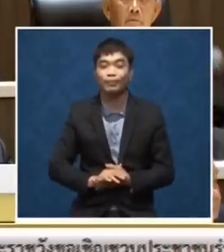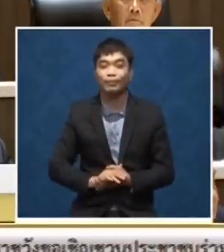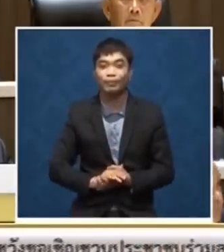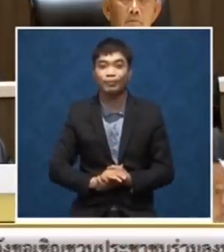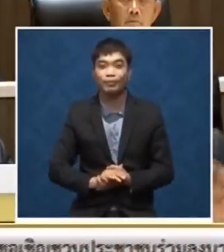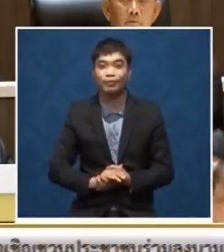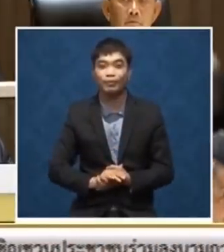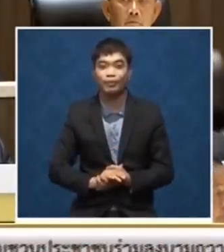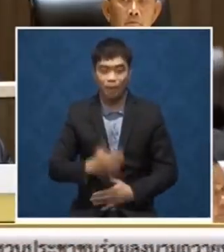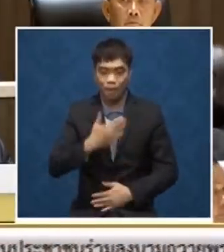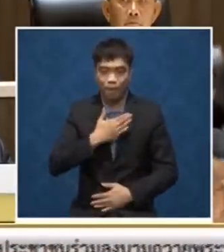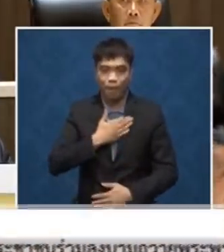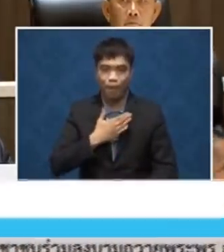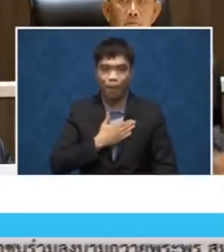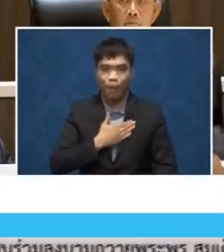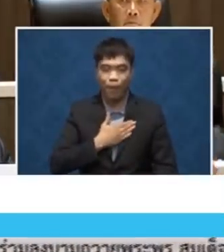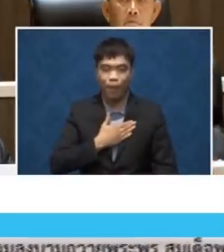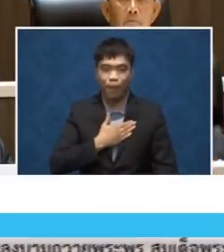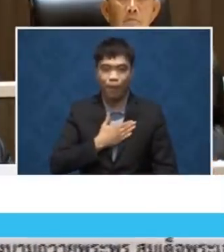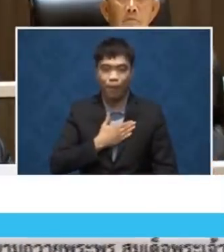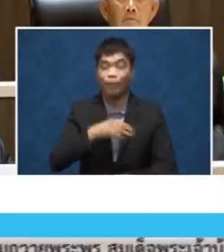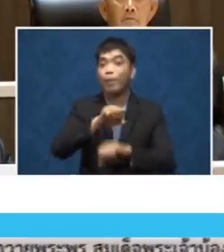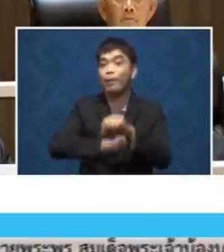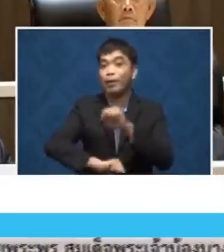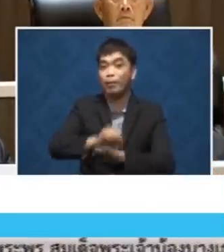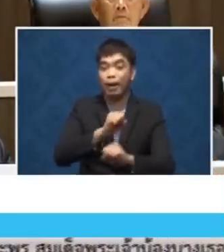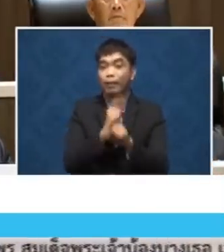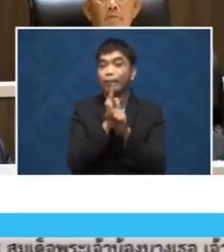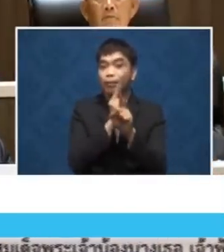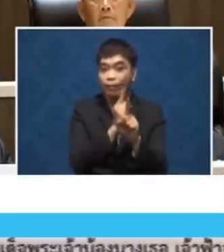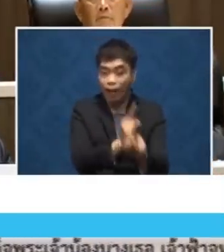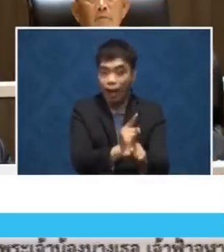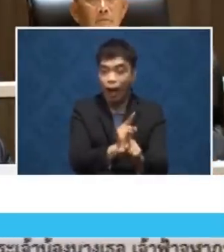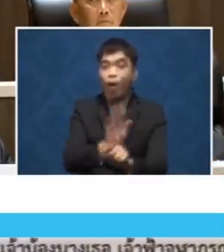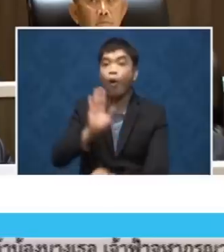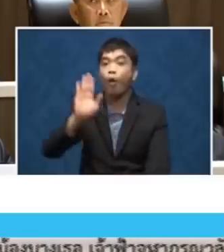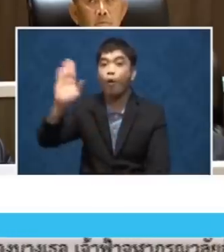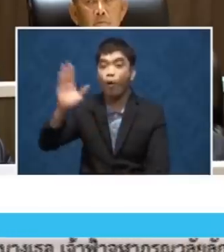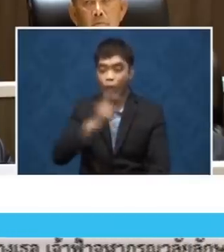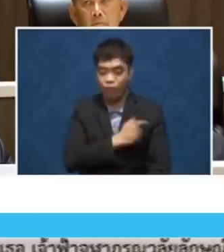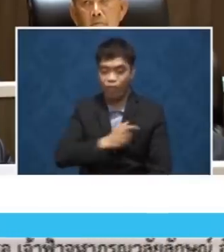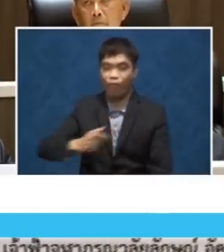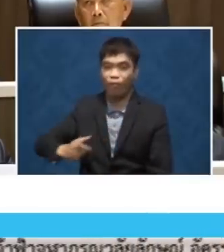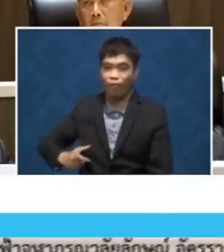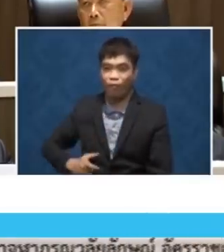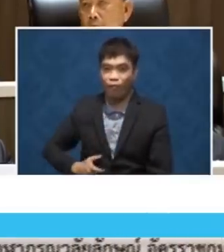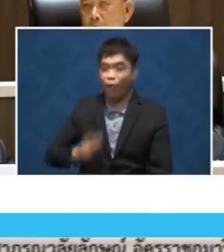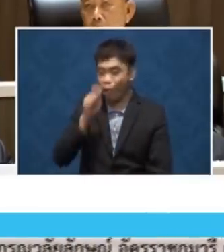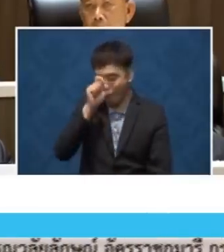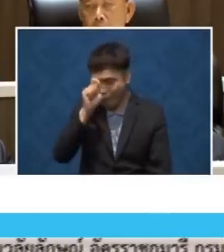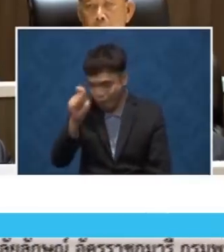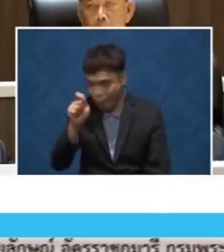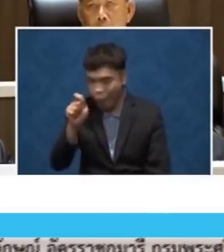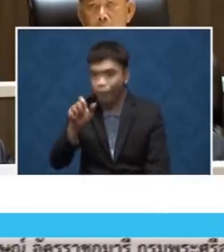กับผมจะปฏิบัติตามพระราชดำรัสของพระบาทสมเด็จพระเจ้าอยู่หัวและจะยึด